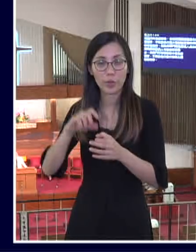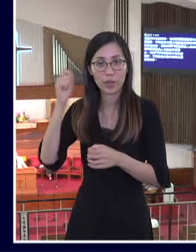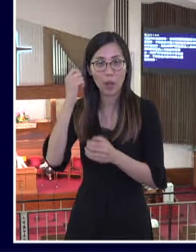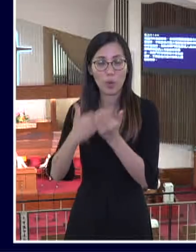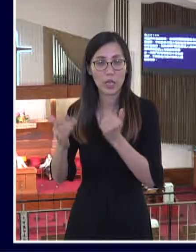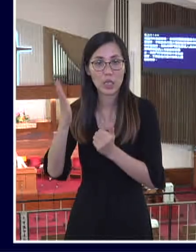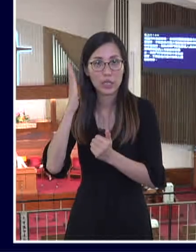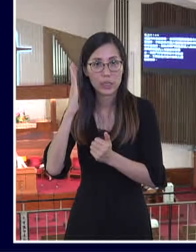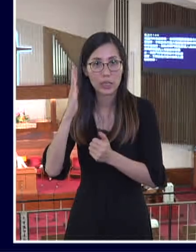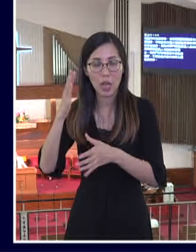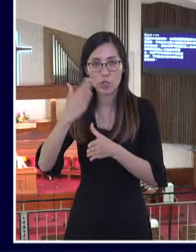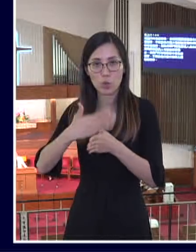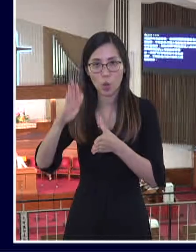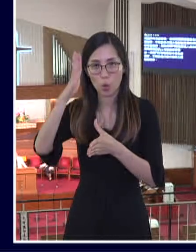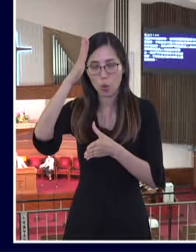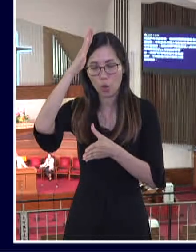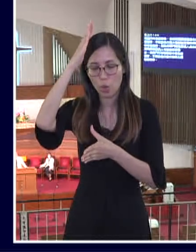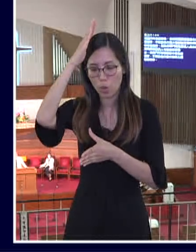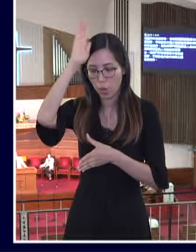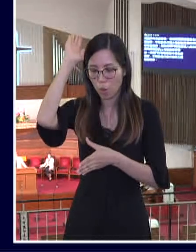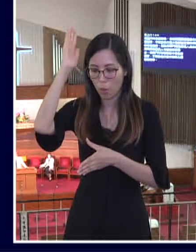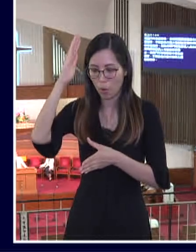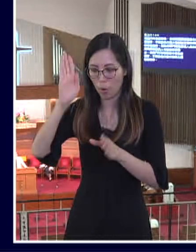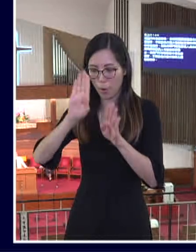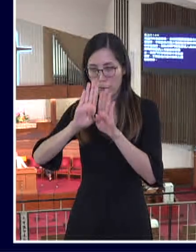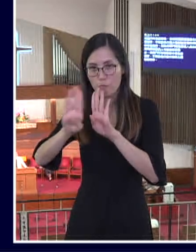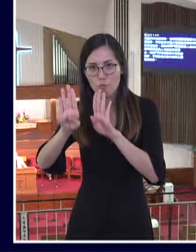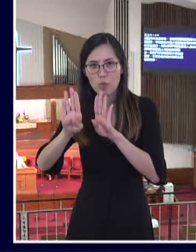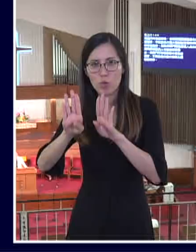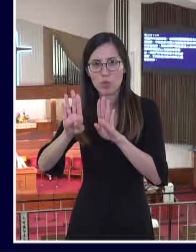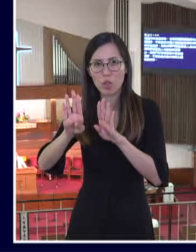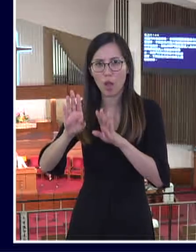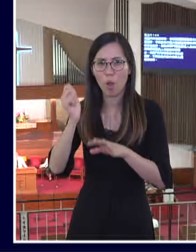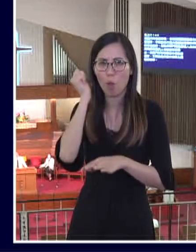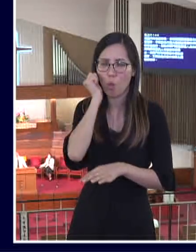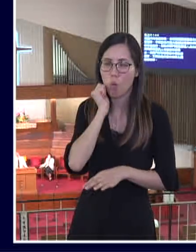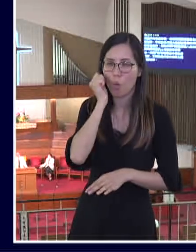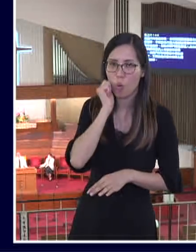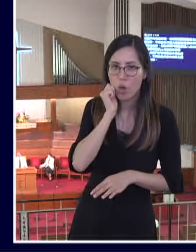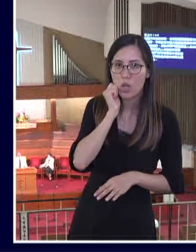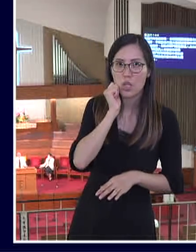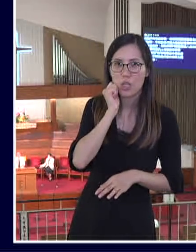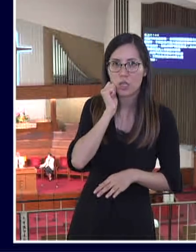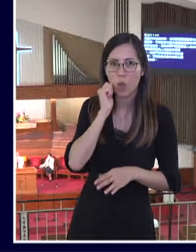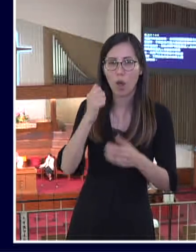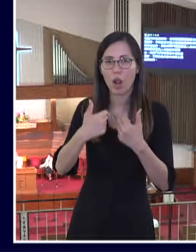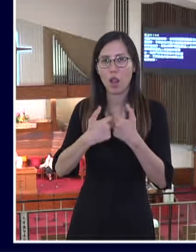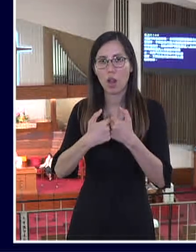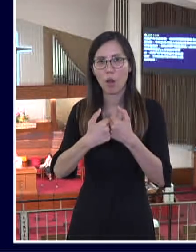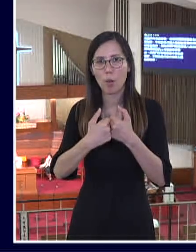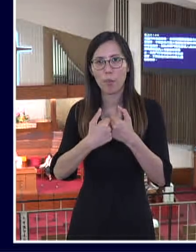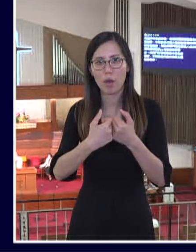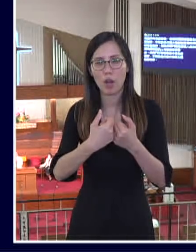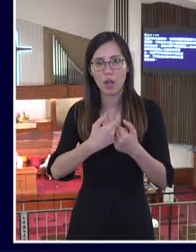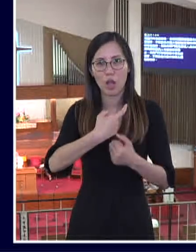他的心呢，去跟了其他的偶像。他不效法，不会好像他爸爸大卫那样